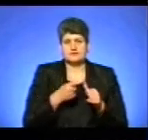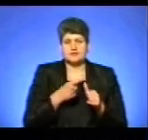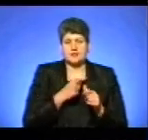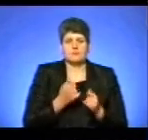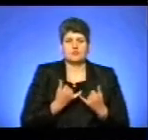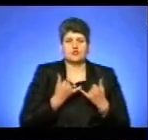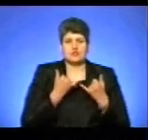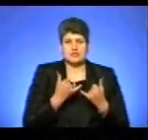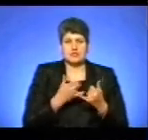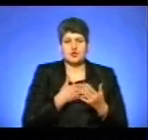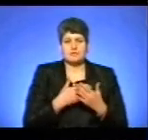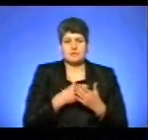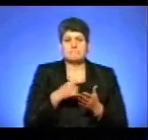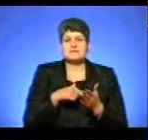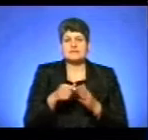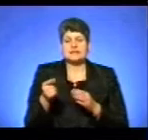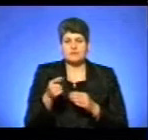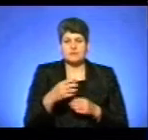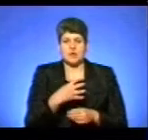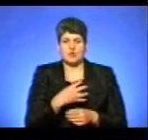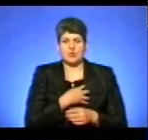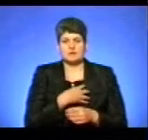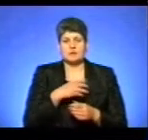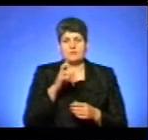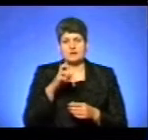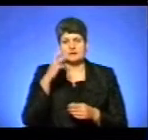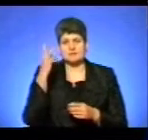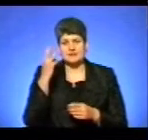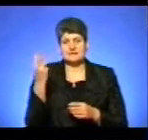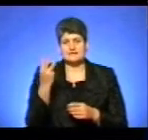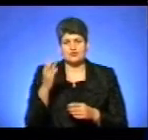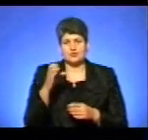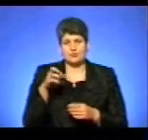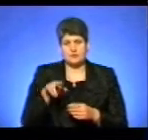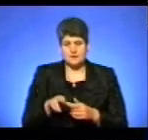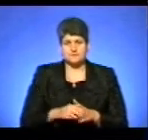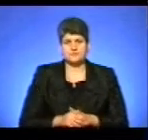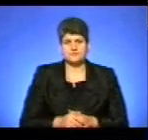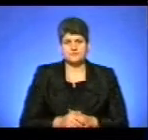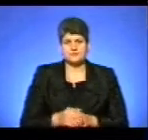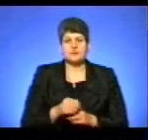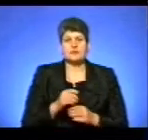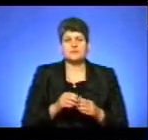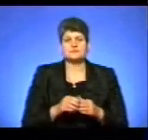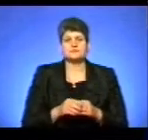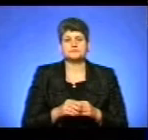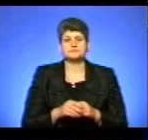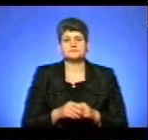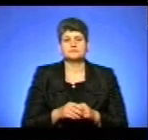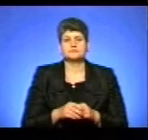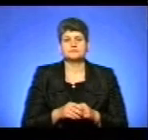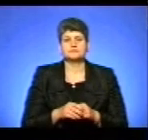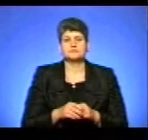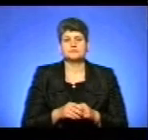«Почесний громадянин міста Тернополя» та орденом Богдана Хмельницького 3-го ступеня. Повідомив співорганізатор змагань Роман